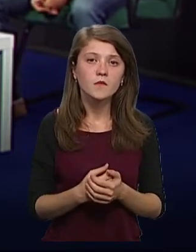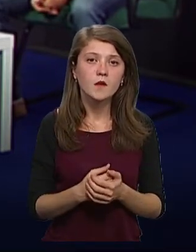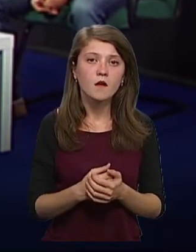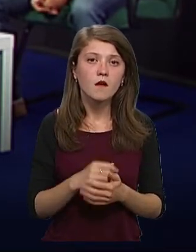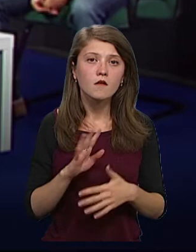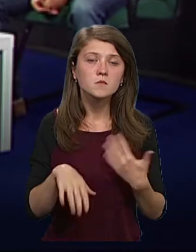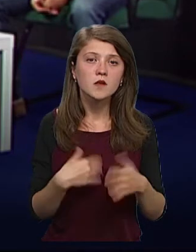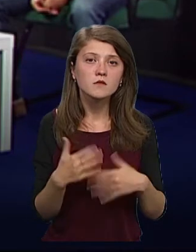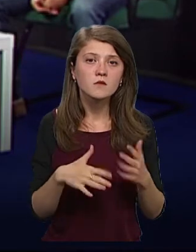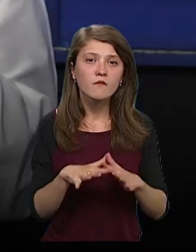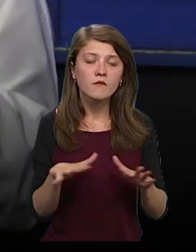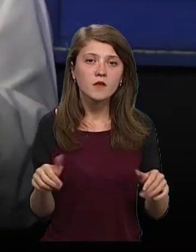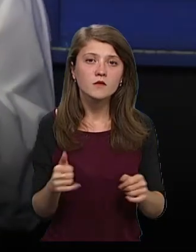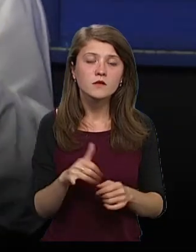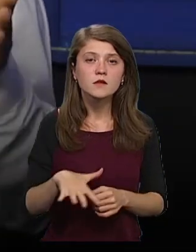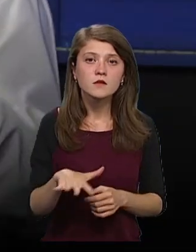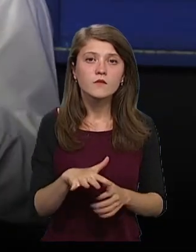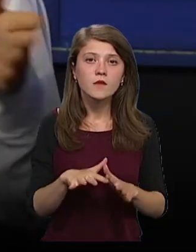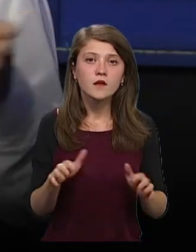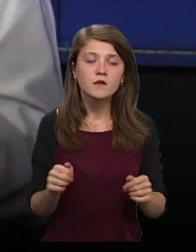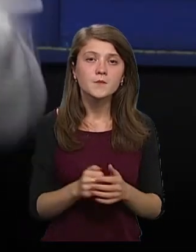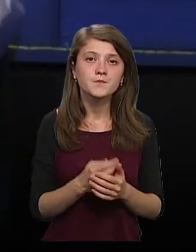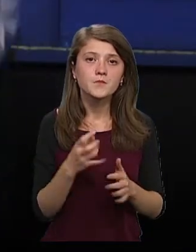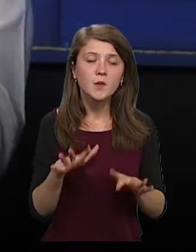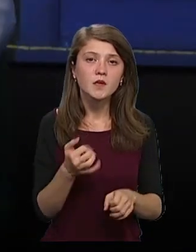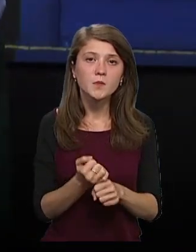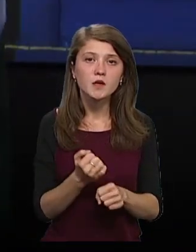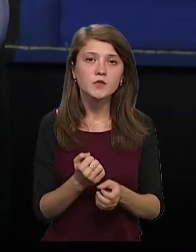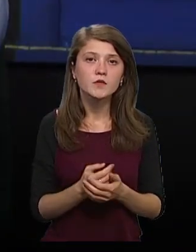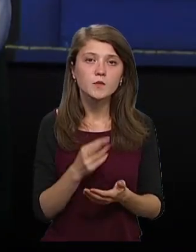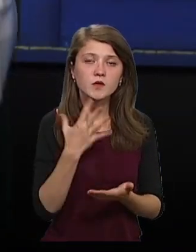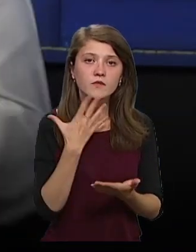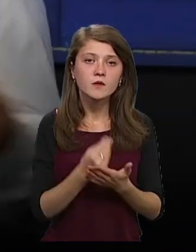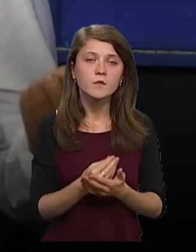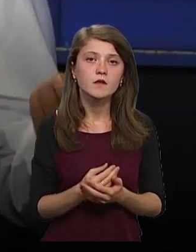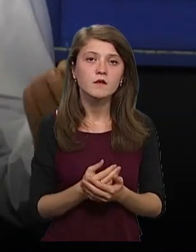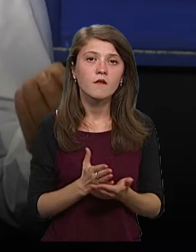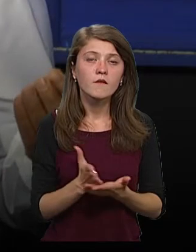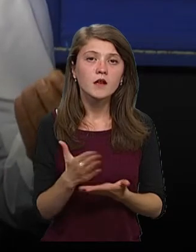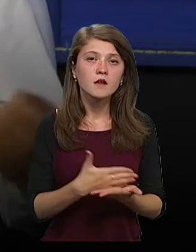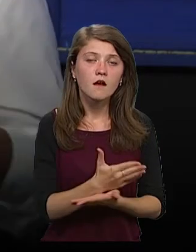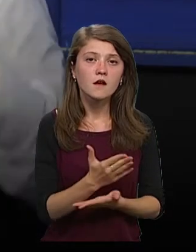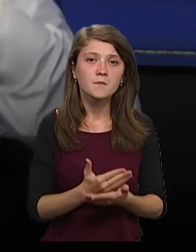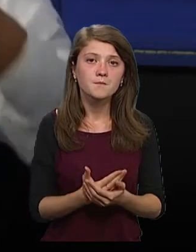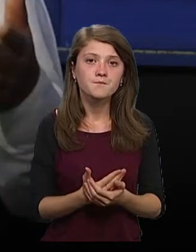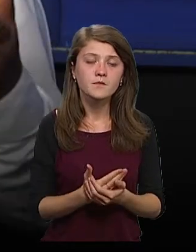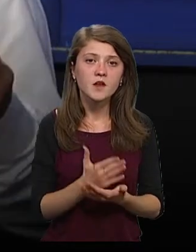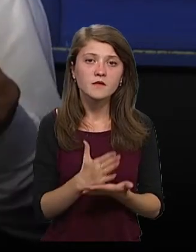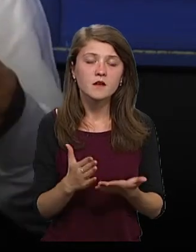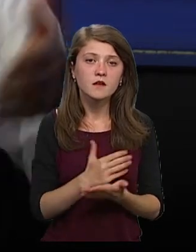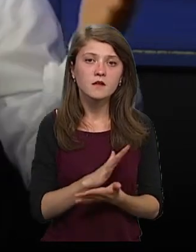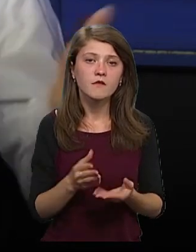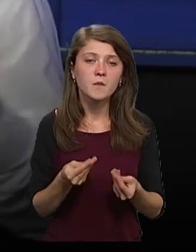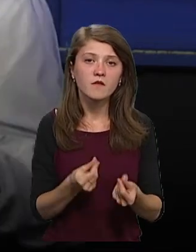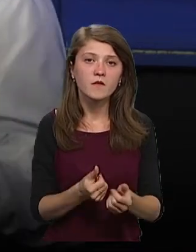влади сьогодні. Сьогодні територіальні органи влади на місцях працюють по своїм вертикалям, і районна державна адміністрація взагалі не впливає на